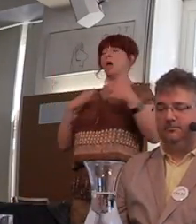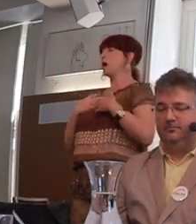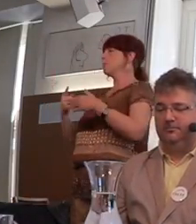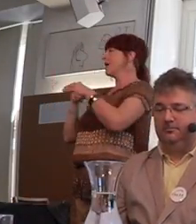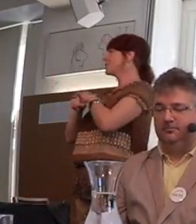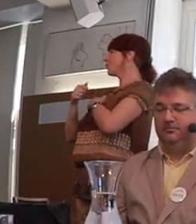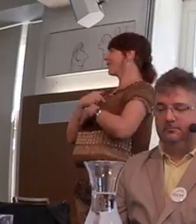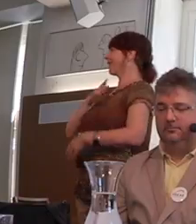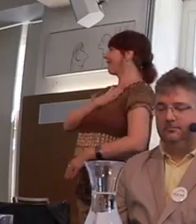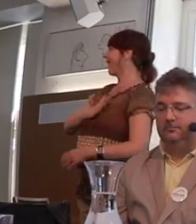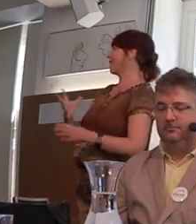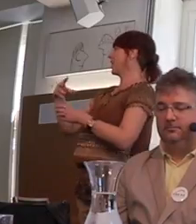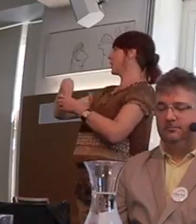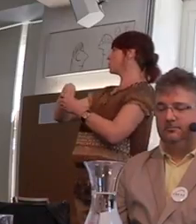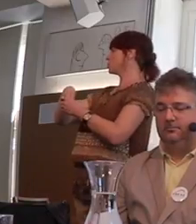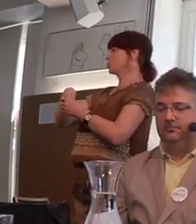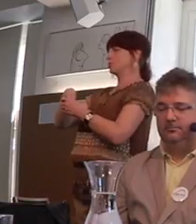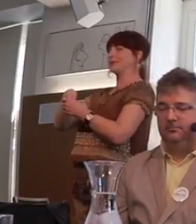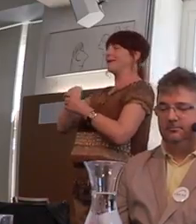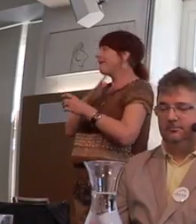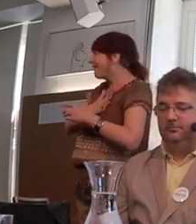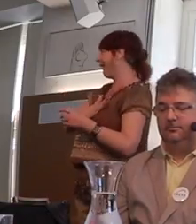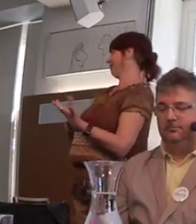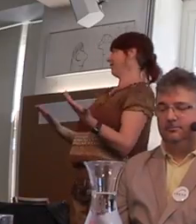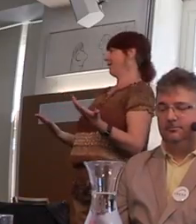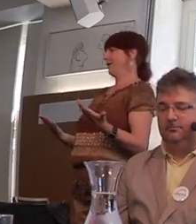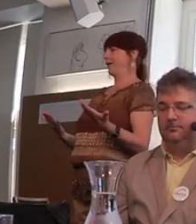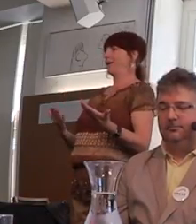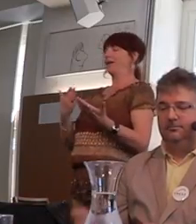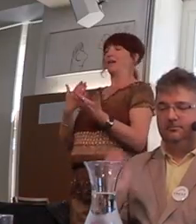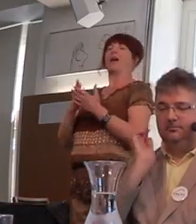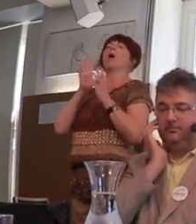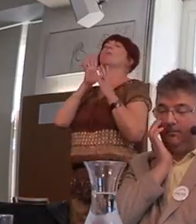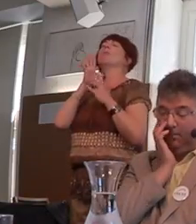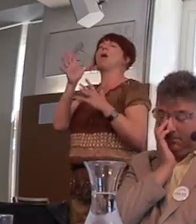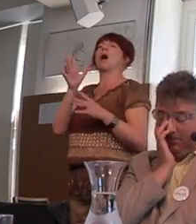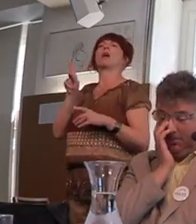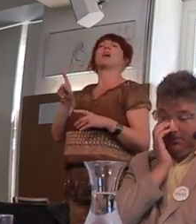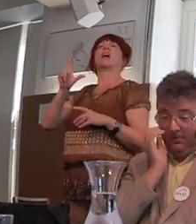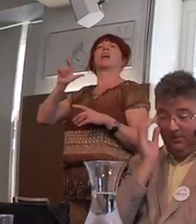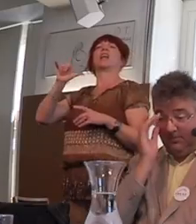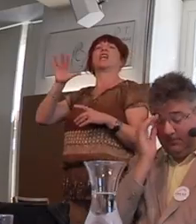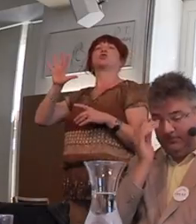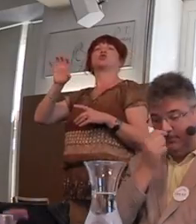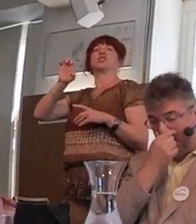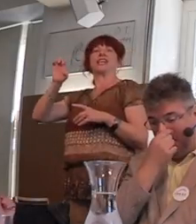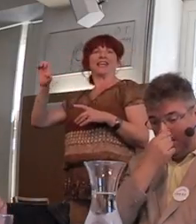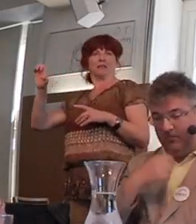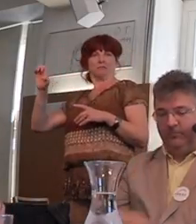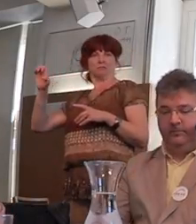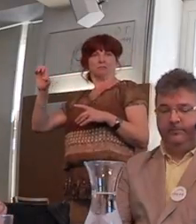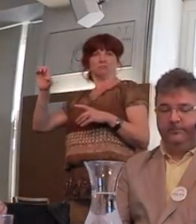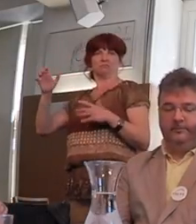mag Inklusion, weil ich Inklusion mag. Mag ich Klischees nicht. Ich habe mir also, wenn man so will,